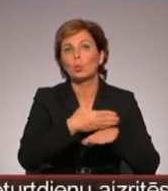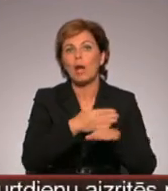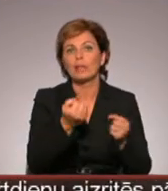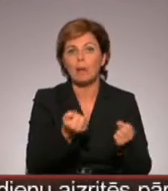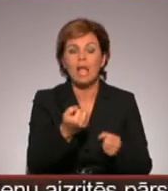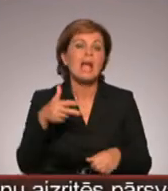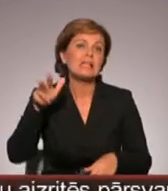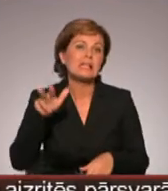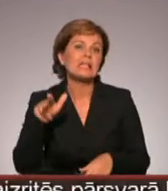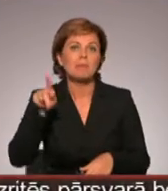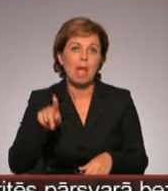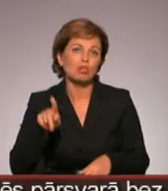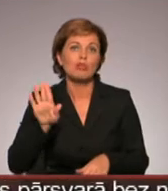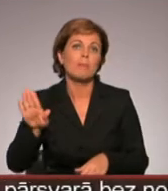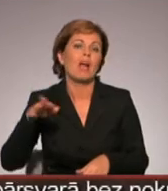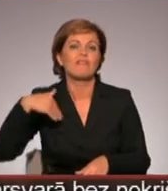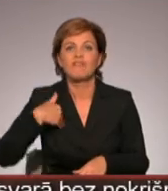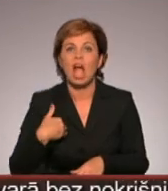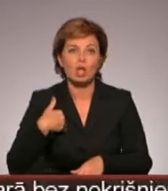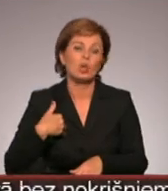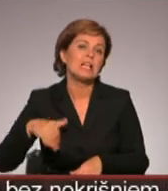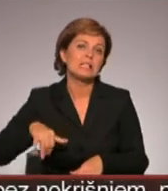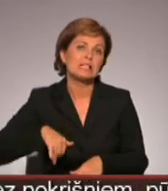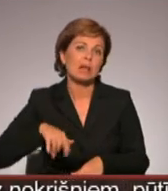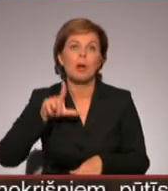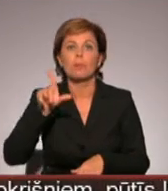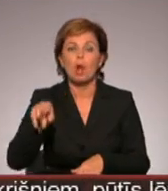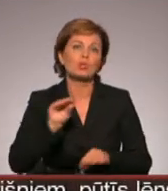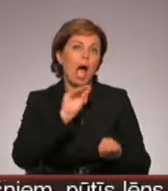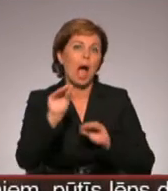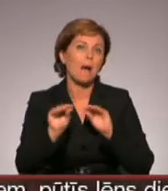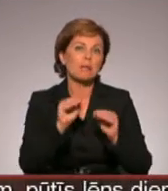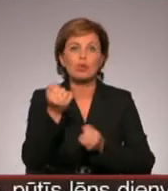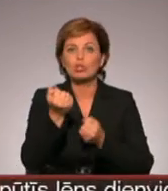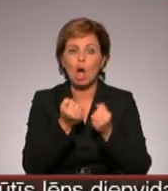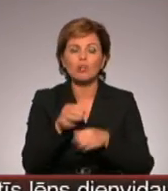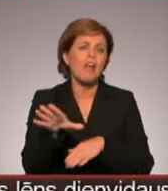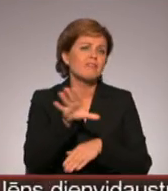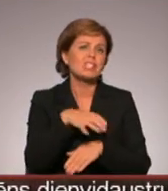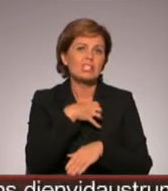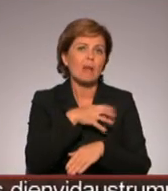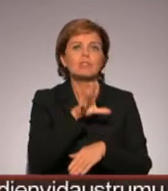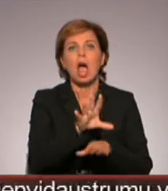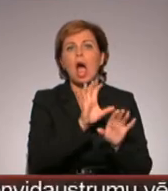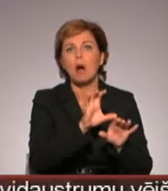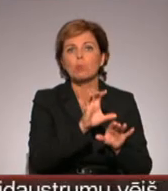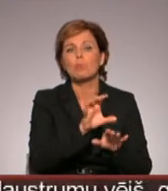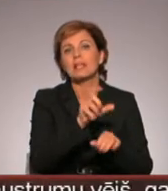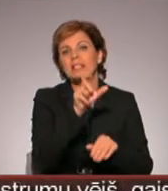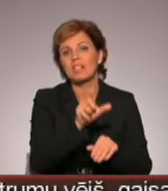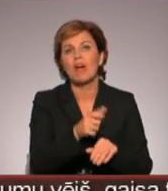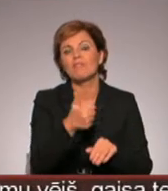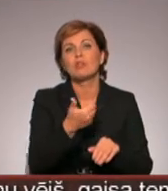trīs mēnešus pie vientuļajiem senioriem dodas īpaši aprīkots auto kurā ir viss nepieciešamais lai aprūpētu cilvēku viņu dzīvesvetā